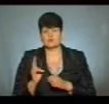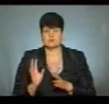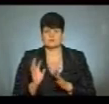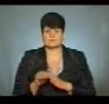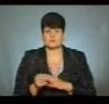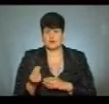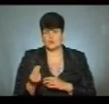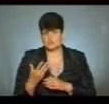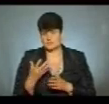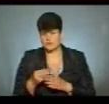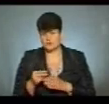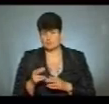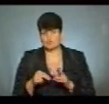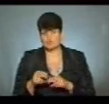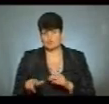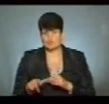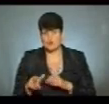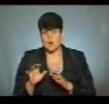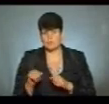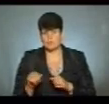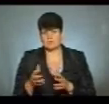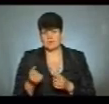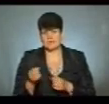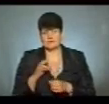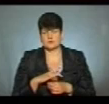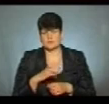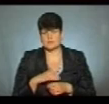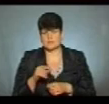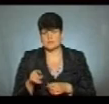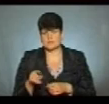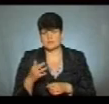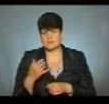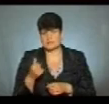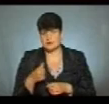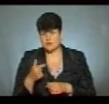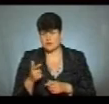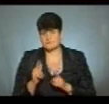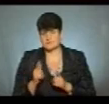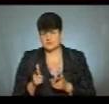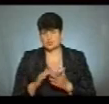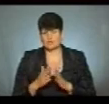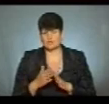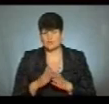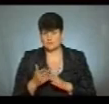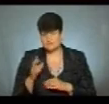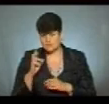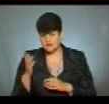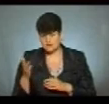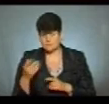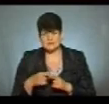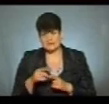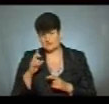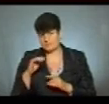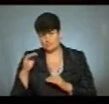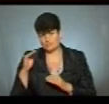свої кошти, будує дорогу, а потім бере її на експлуатацію там на певну кількість років згідно укладених договорів з державою, бо це вже на державному